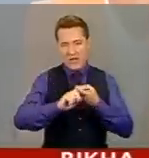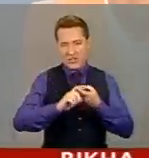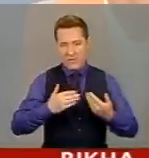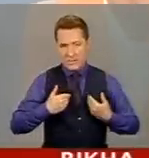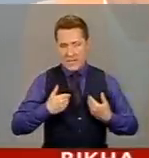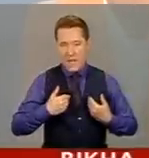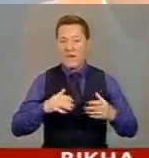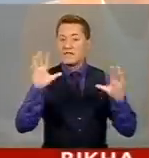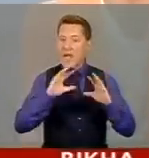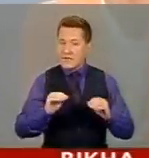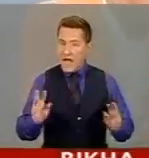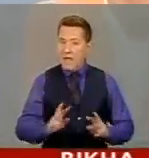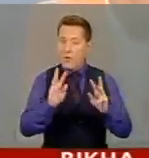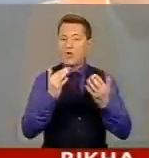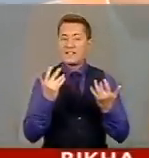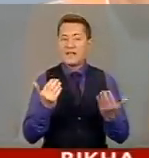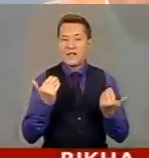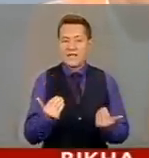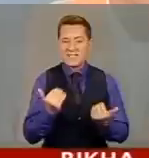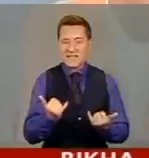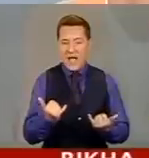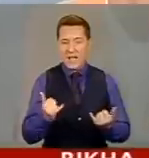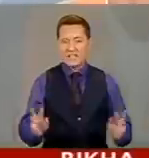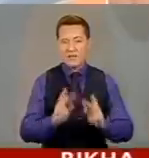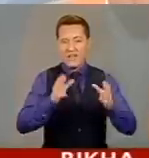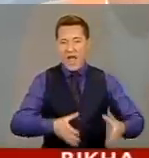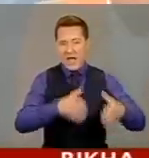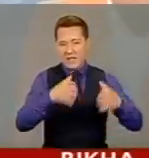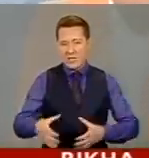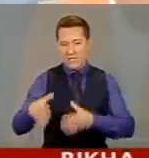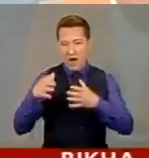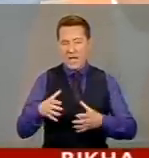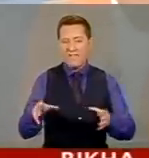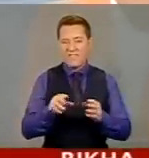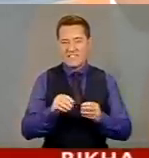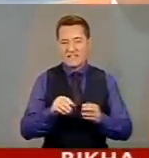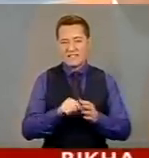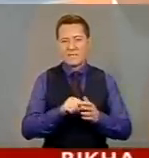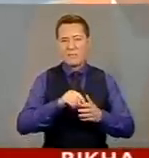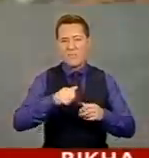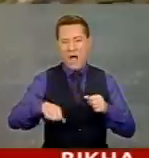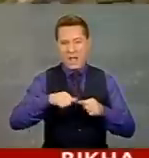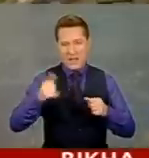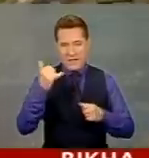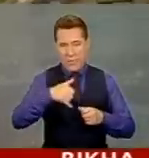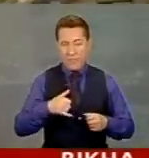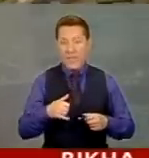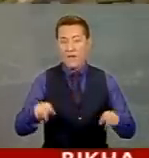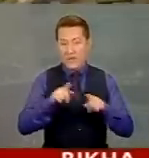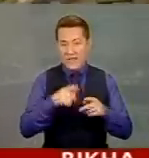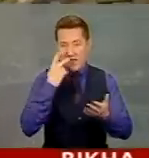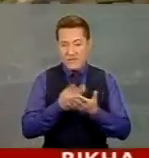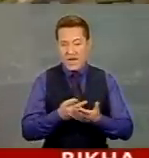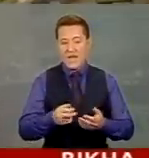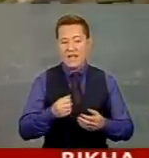Борисе, чи згасає вогонь і скільки зараз палає резервуарів з паливом? Добрий вечір, Віта. Ось такий нині має вигляд нафтобази